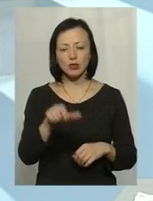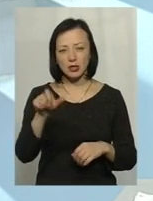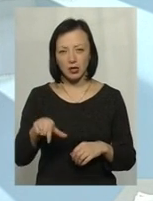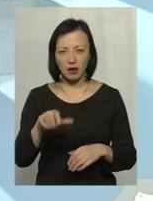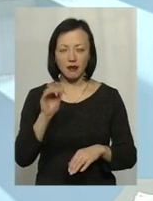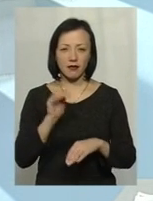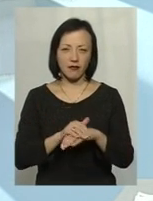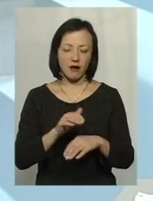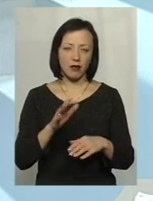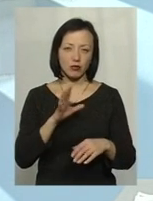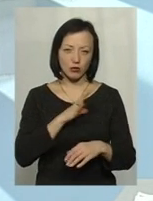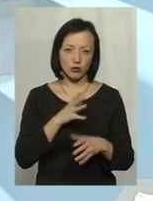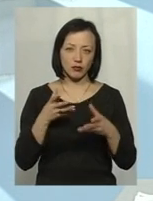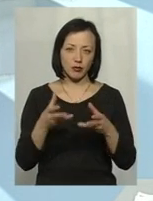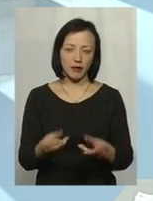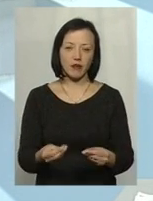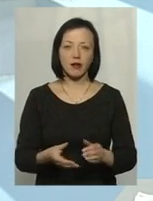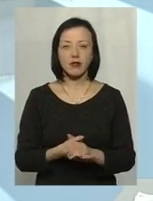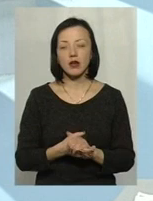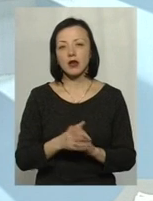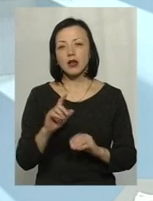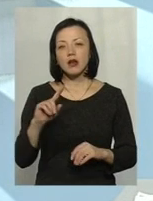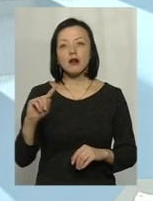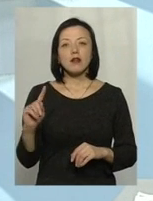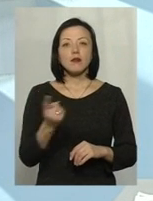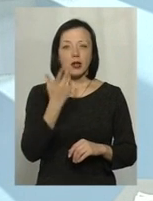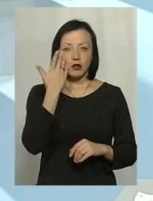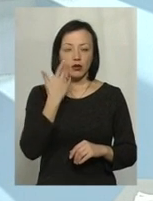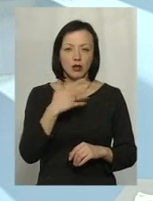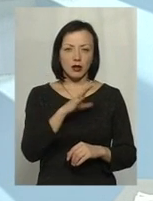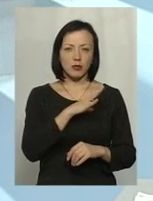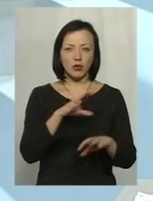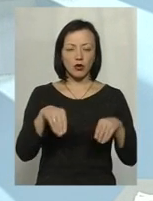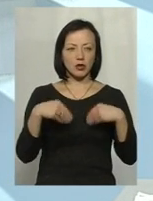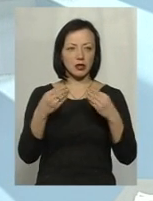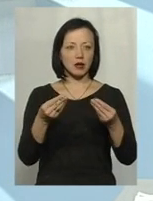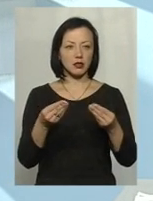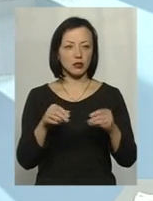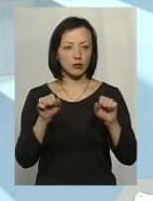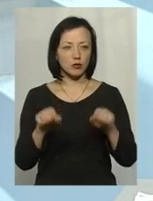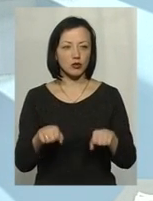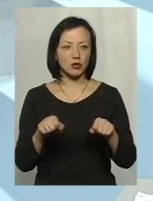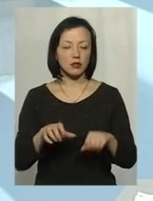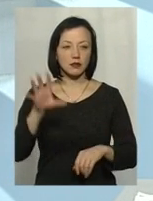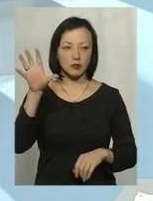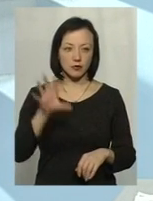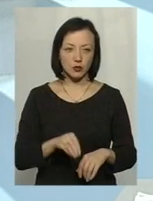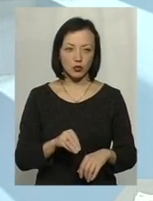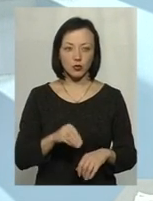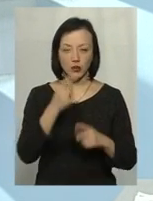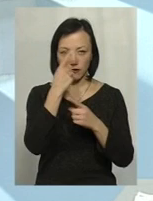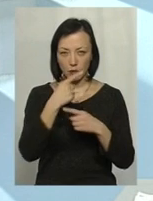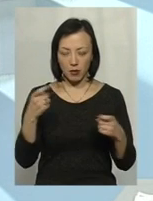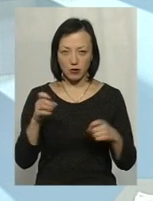фактор, тому що вперше, коли було надано можливість надати всю інформацію